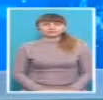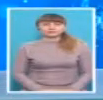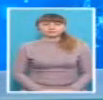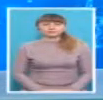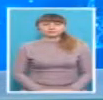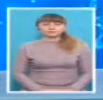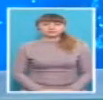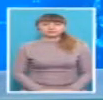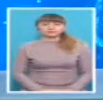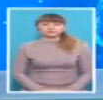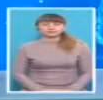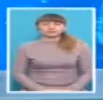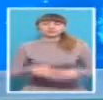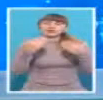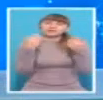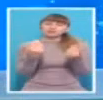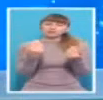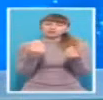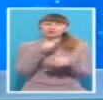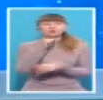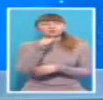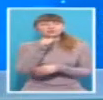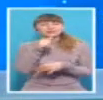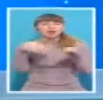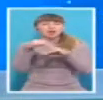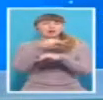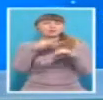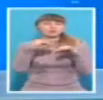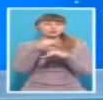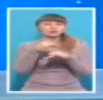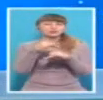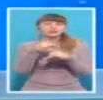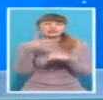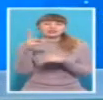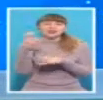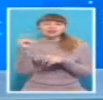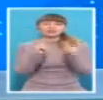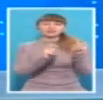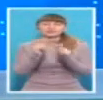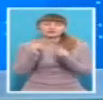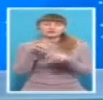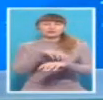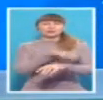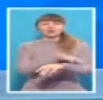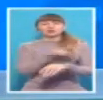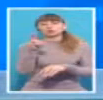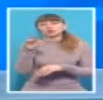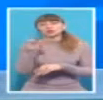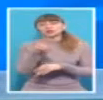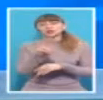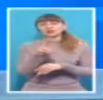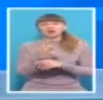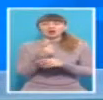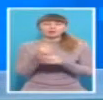Бүгін Қостанайда Нұр Отан партиясының есеп беру сайлау конференциясы өтті. Оған бастауыш партиялық ұйымдардың төрағалары, мемлекеттік